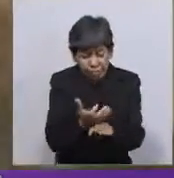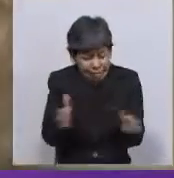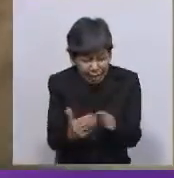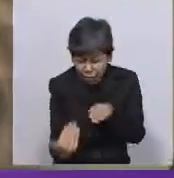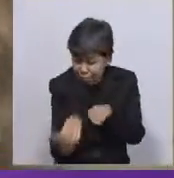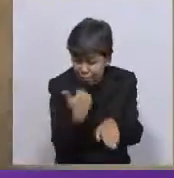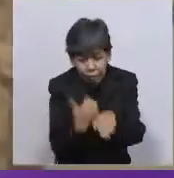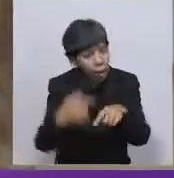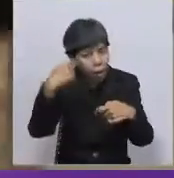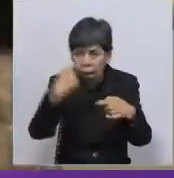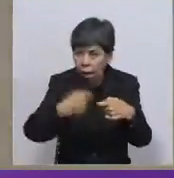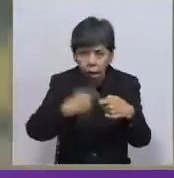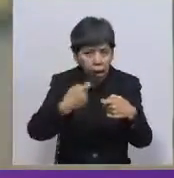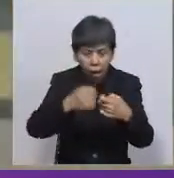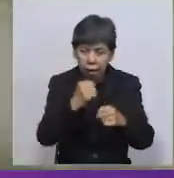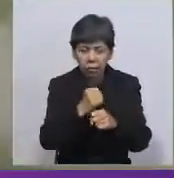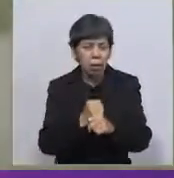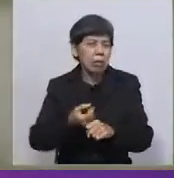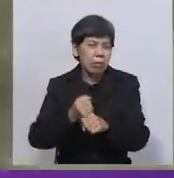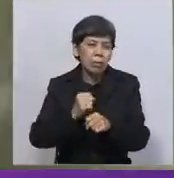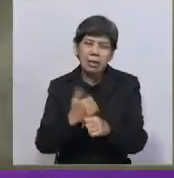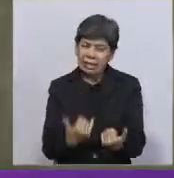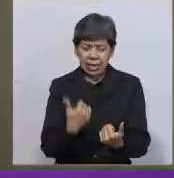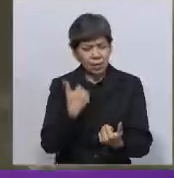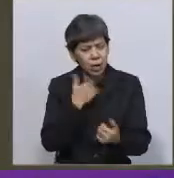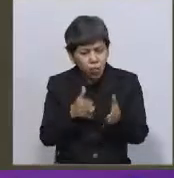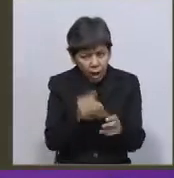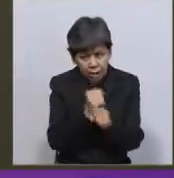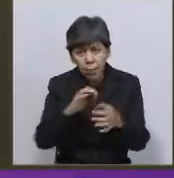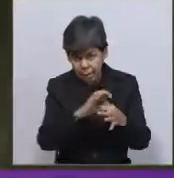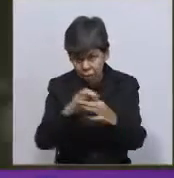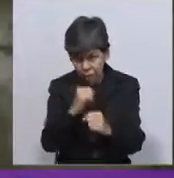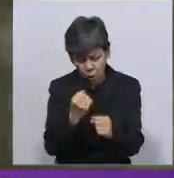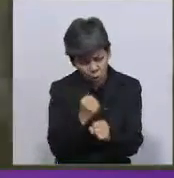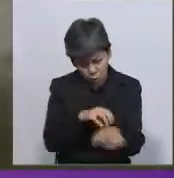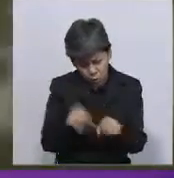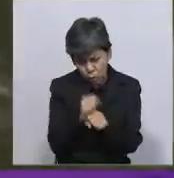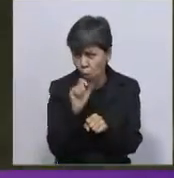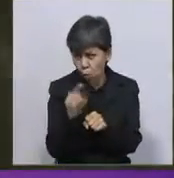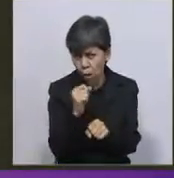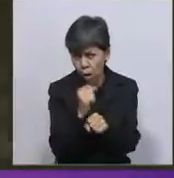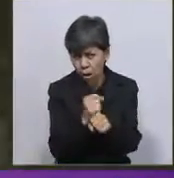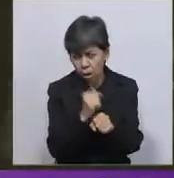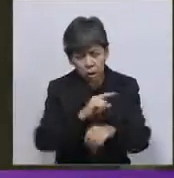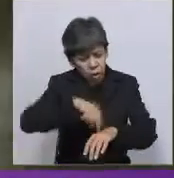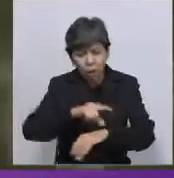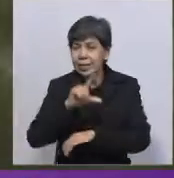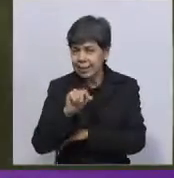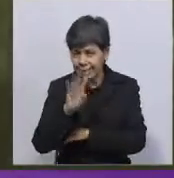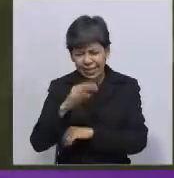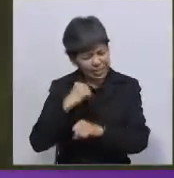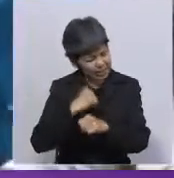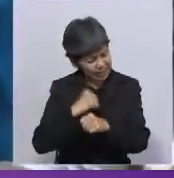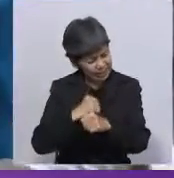ำให้การขนวัสดุเข้าหน้างานนั้นช้าทั้งนี้ทุกฝ่ายที่เกี่ยวข้องจะเร่งดำเนินการต่อเนื่องตลอด24ชั่วโม